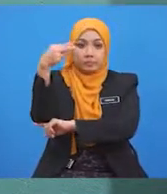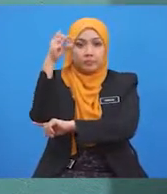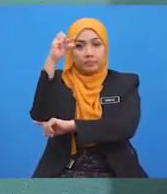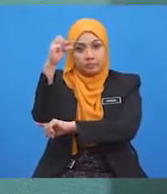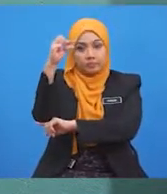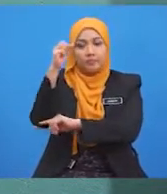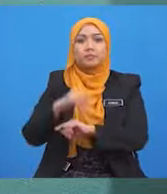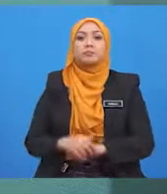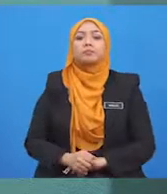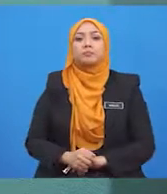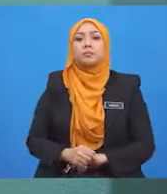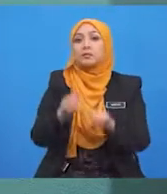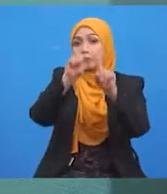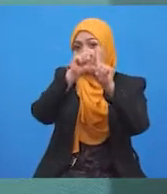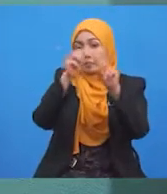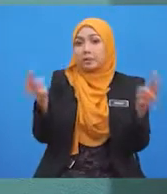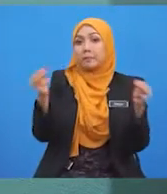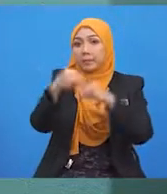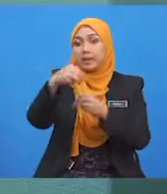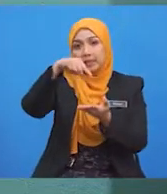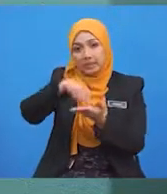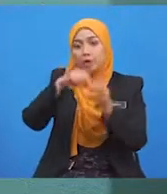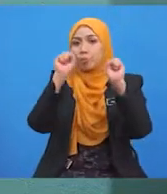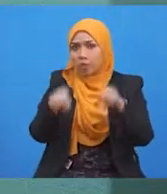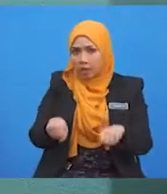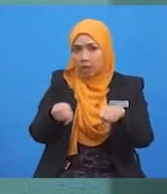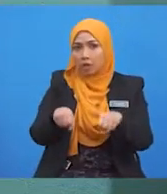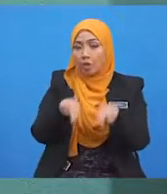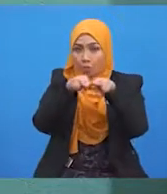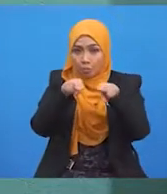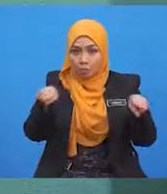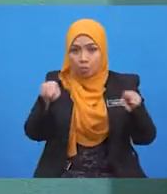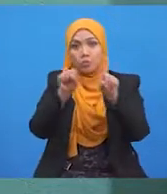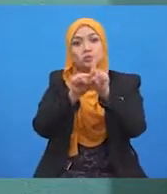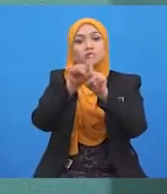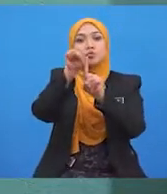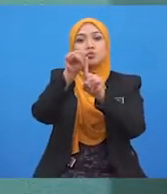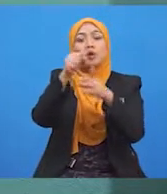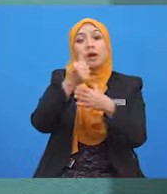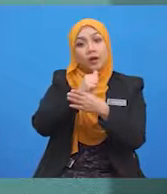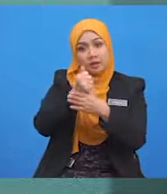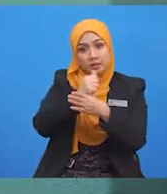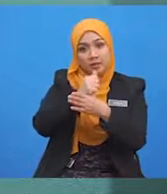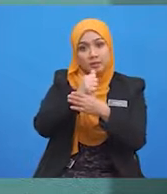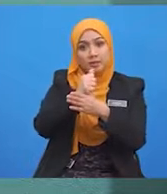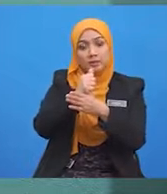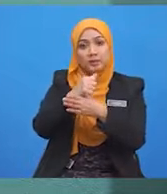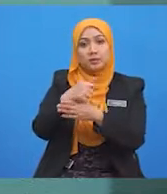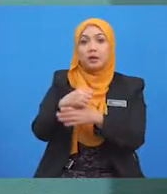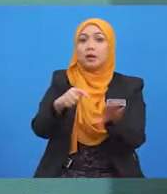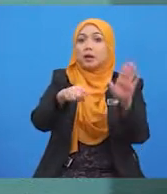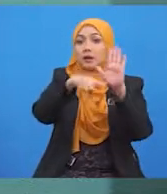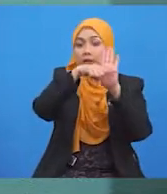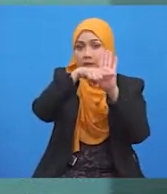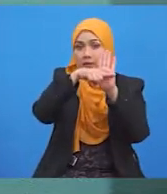makmal ini boleh mengukur suhu diantara negatif 10°